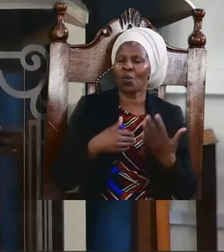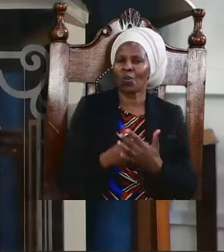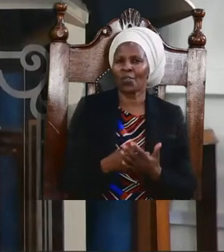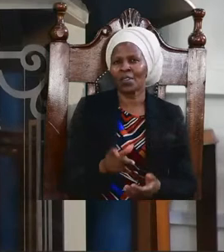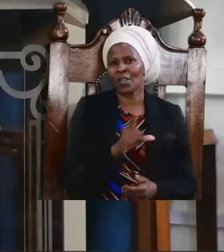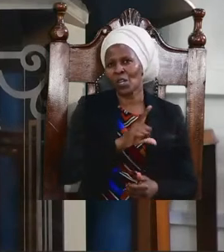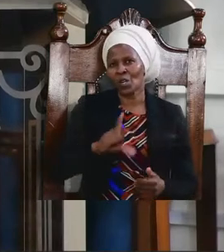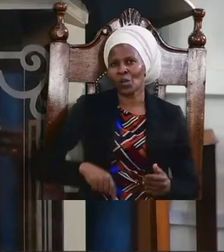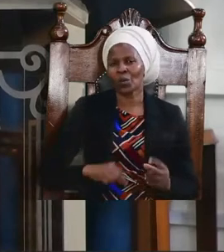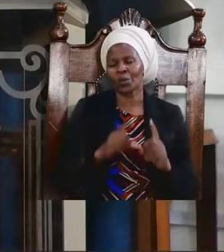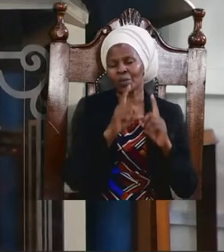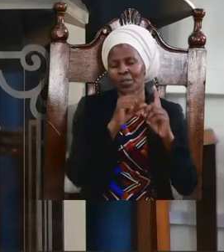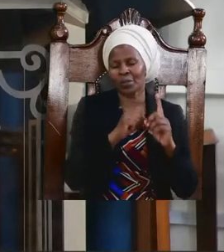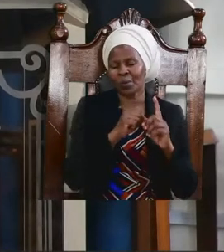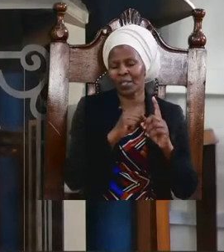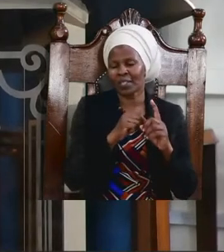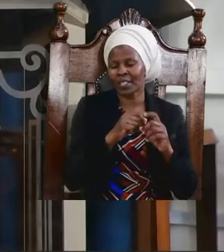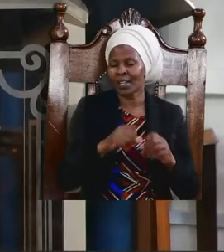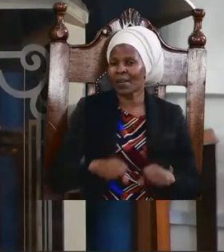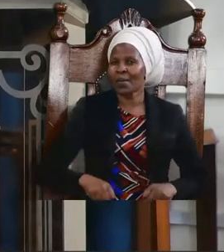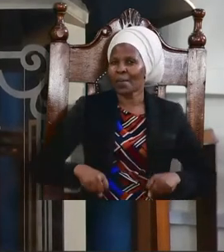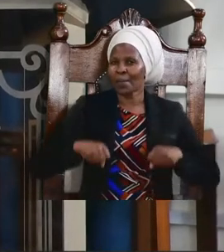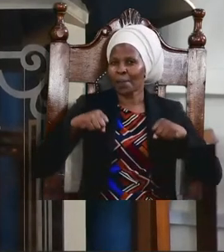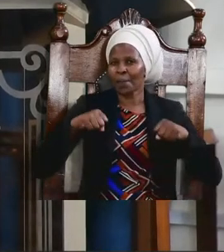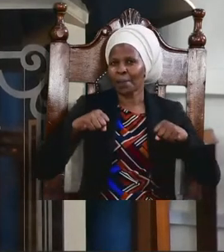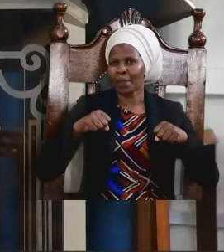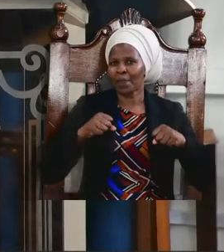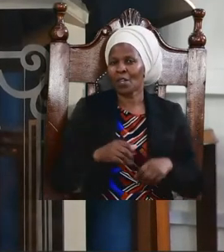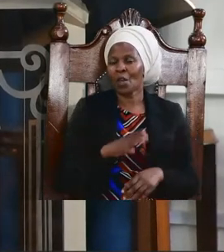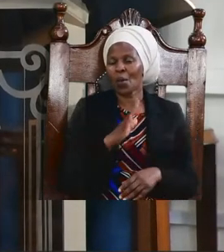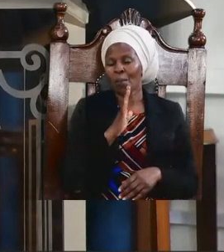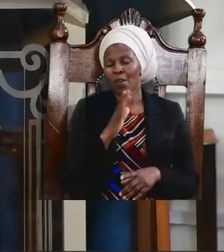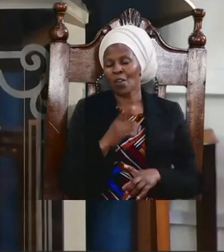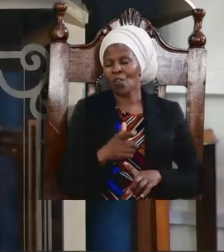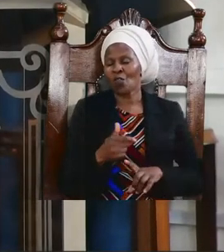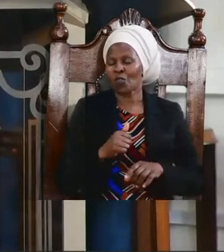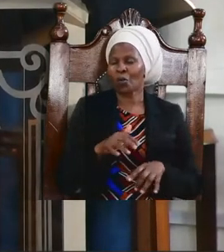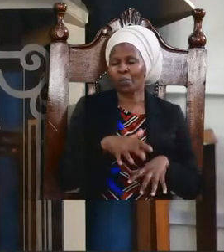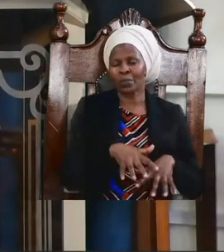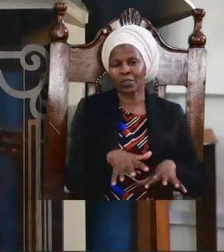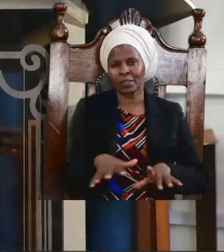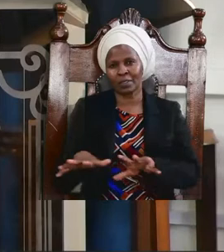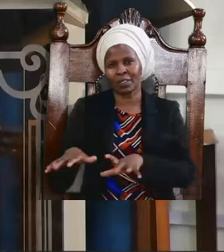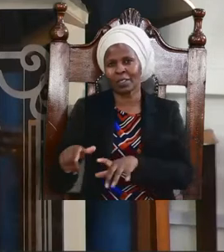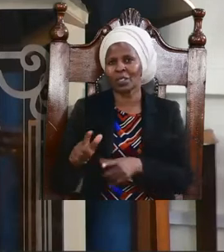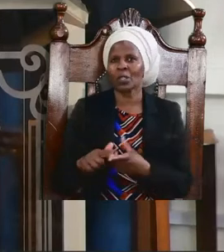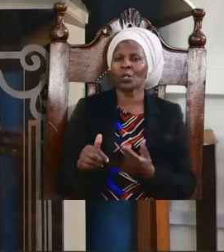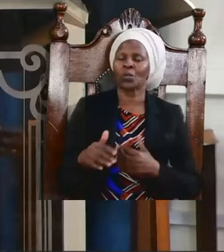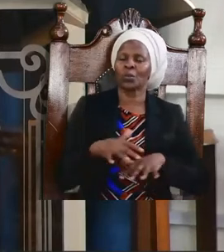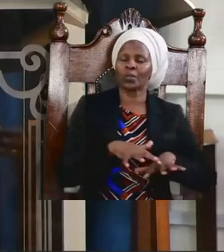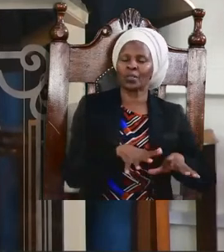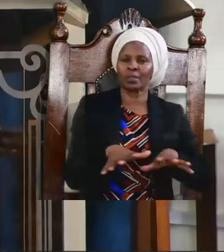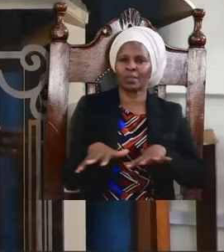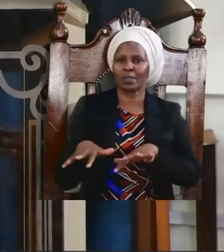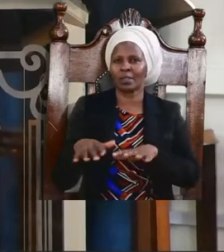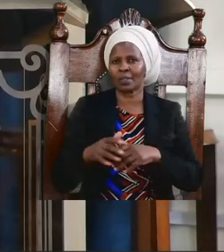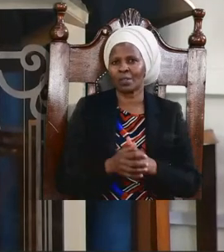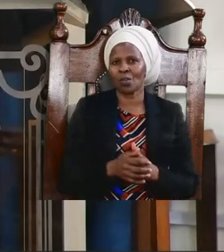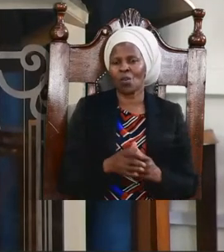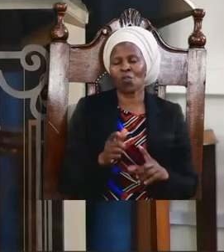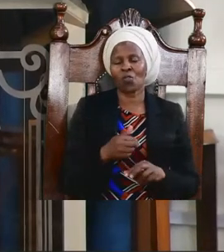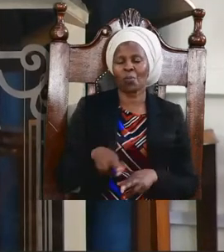Bwana, na mamlaka yake yatakuwa toka bahari hata bahari, na toka